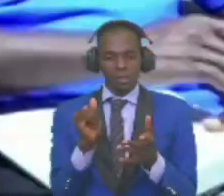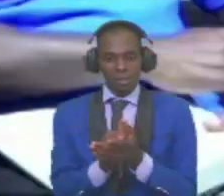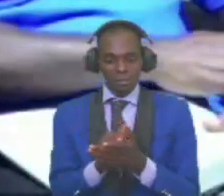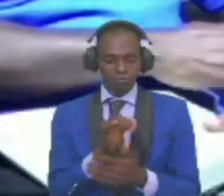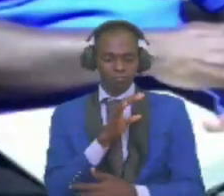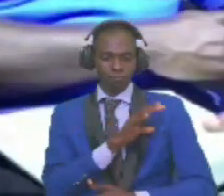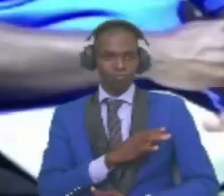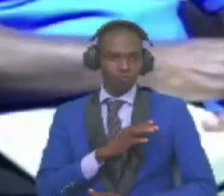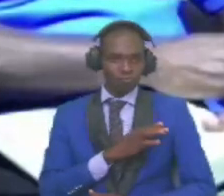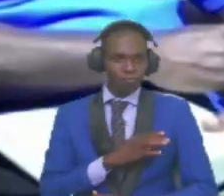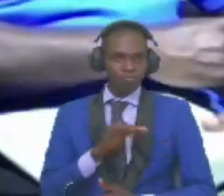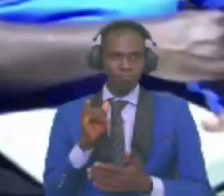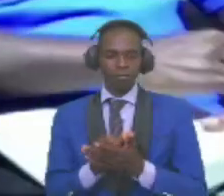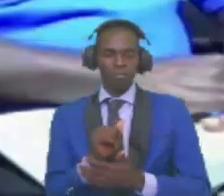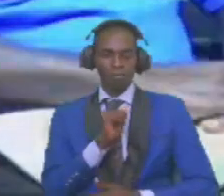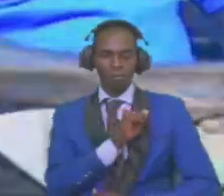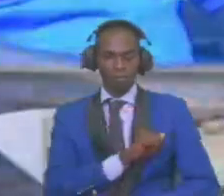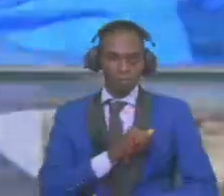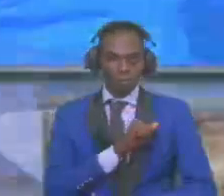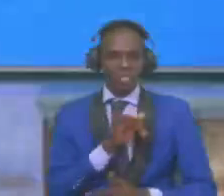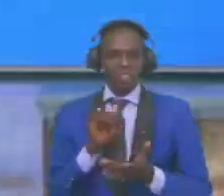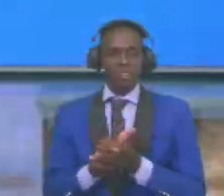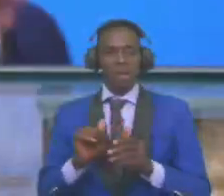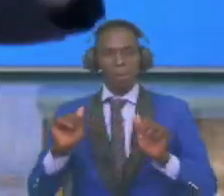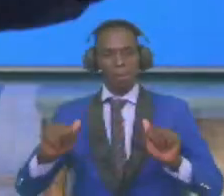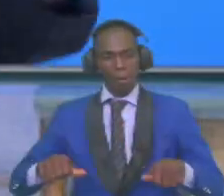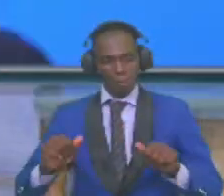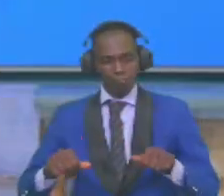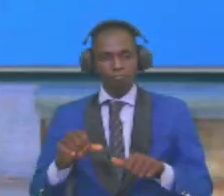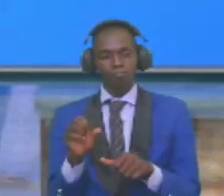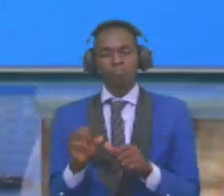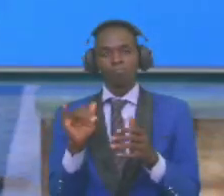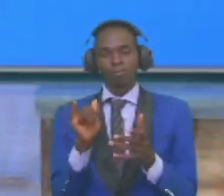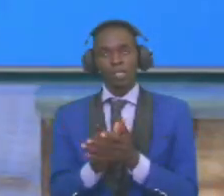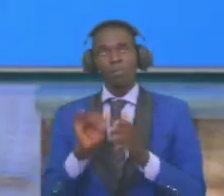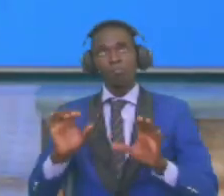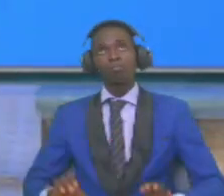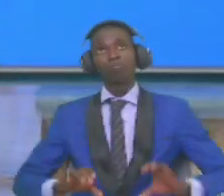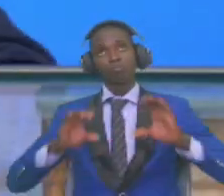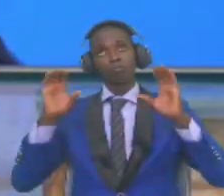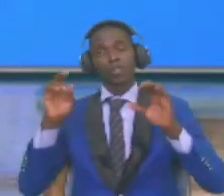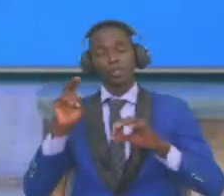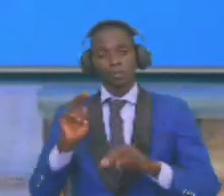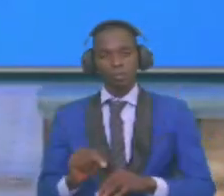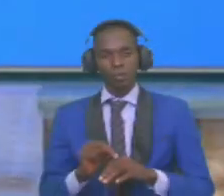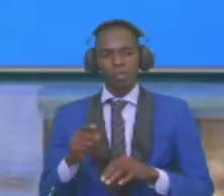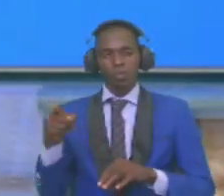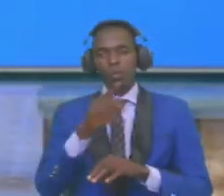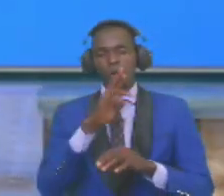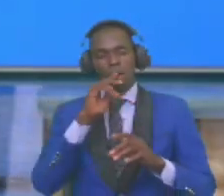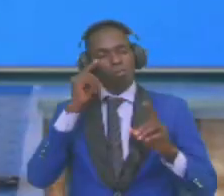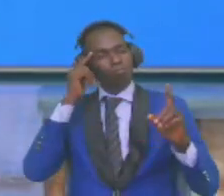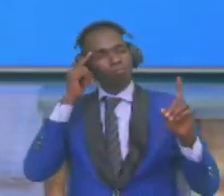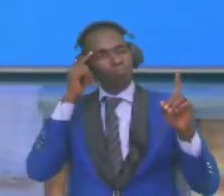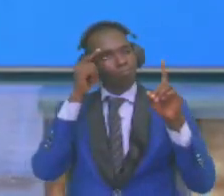vertu chez très caractéristique cette possibilité et cette consécration je